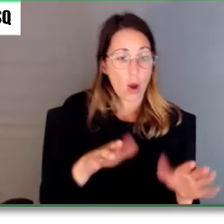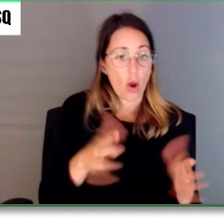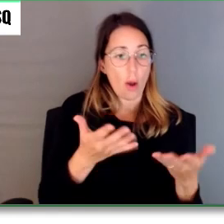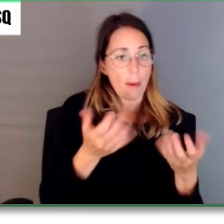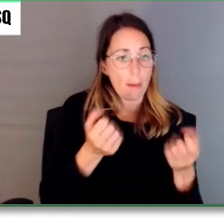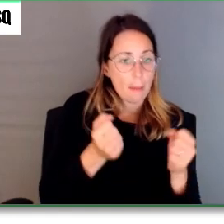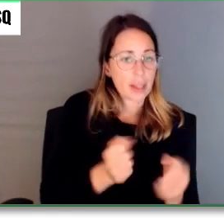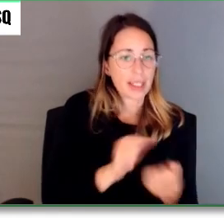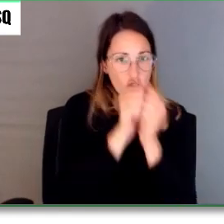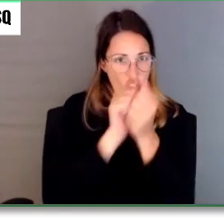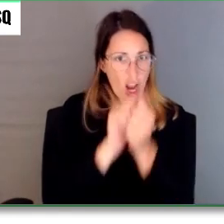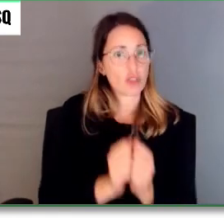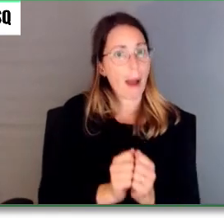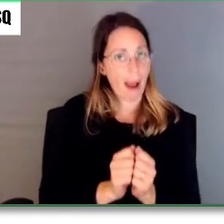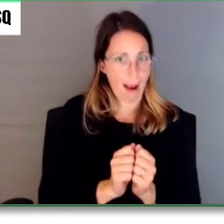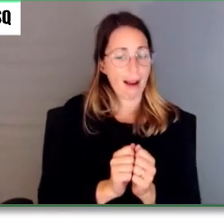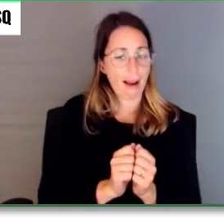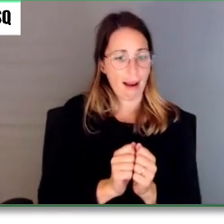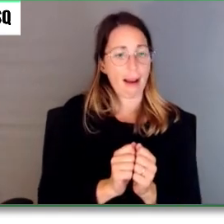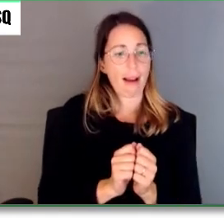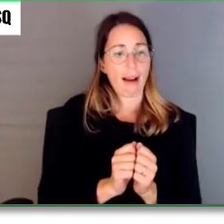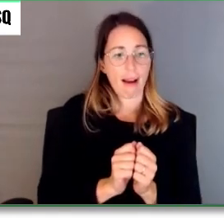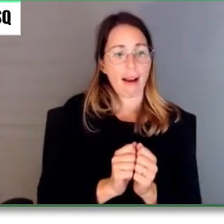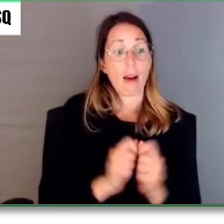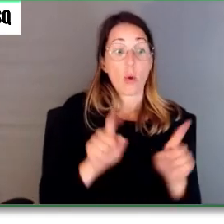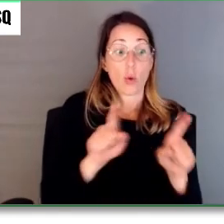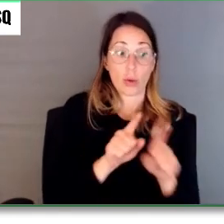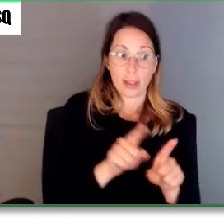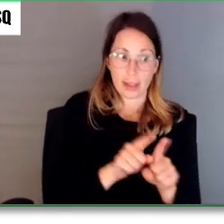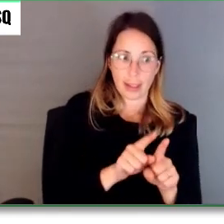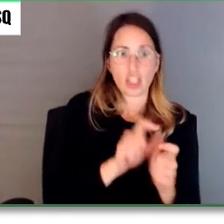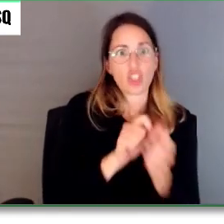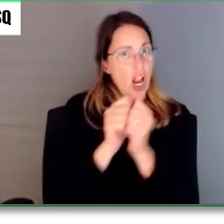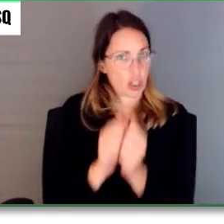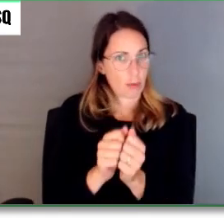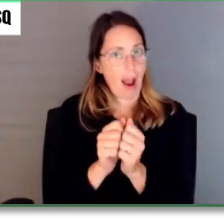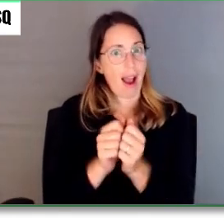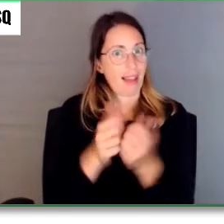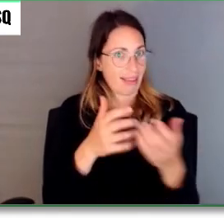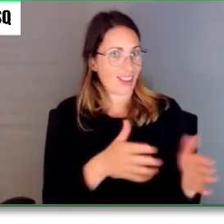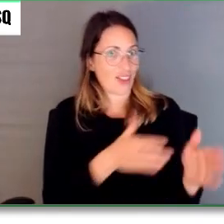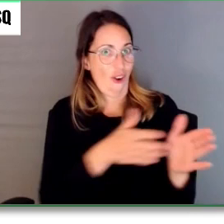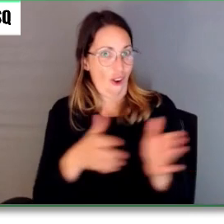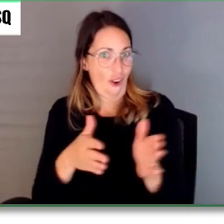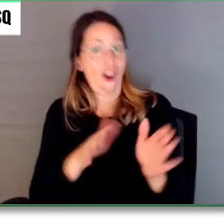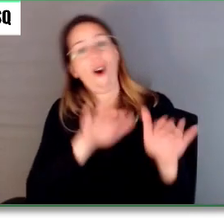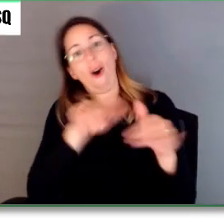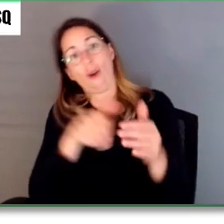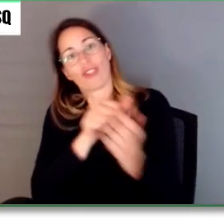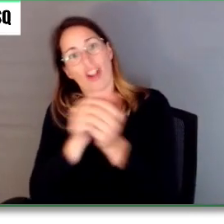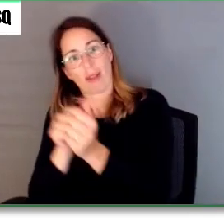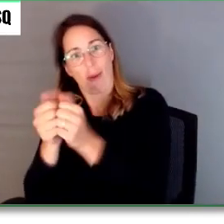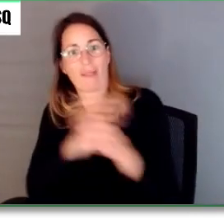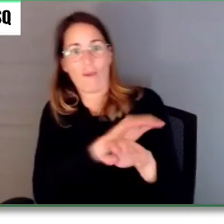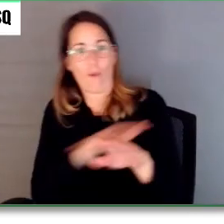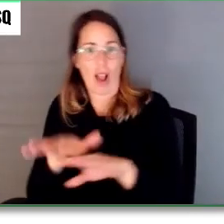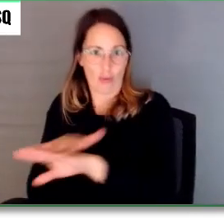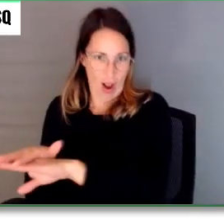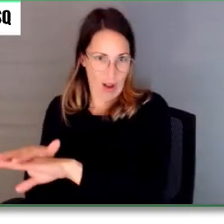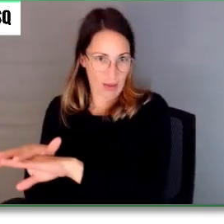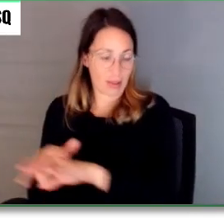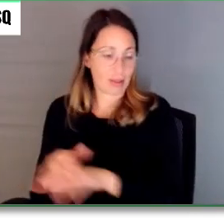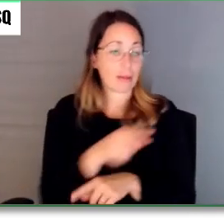lesquelles le changement se fait déjà, qui va mener à d'autres changements. Donc, on regarde la société dans son ensemble,